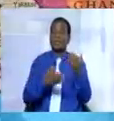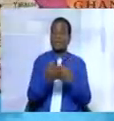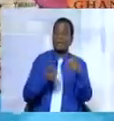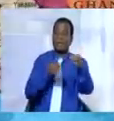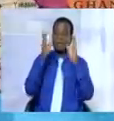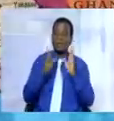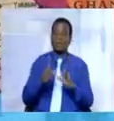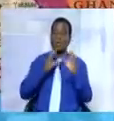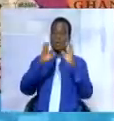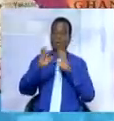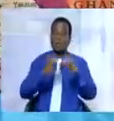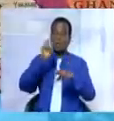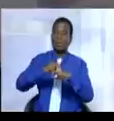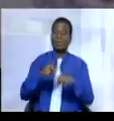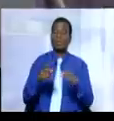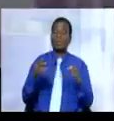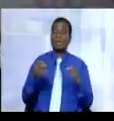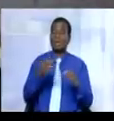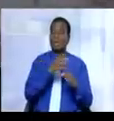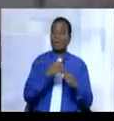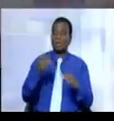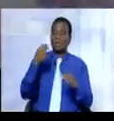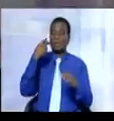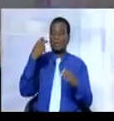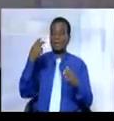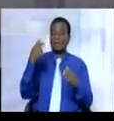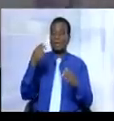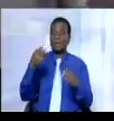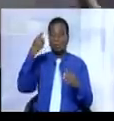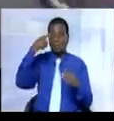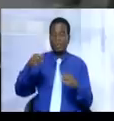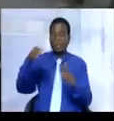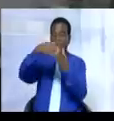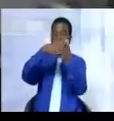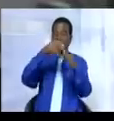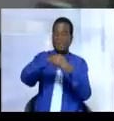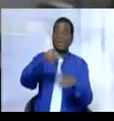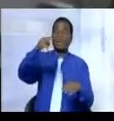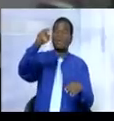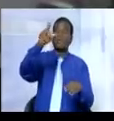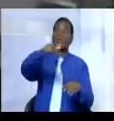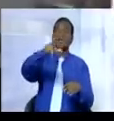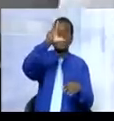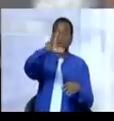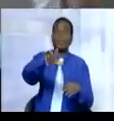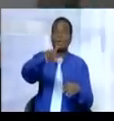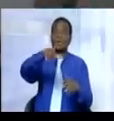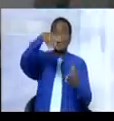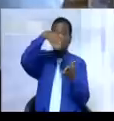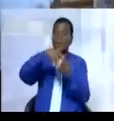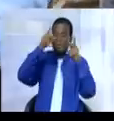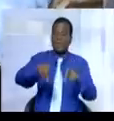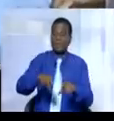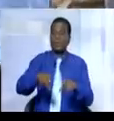et sensibilisation du RGPH, Cédric Banyadia. Et pour ce recensement, 23 000 agents recenseurs ont